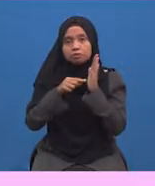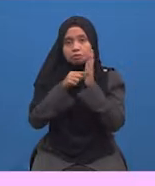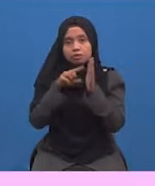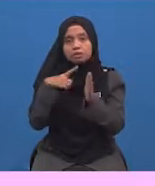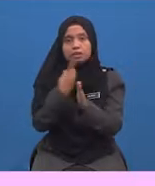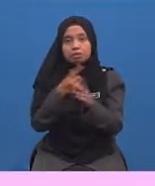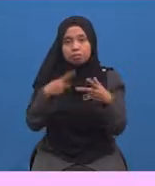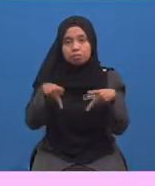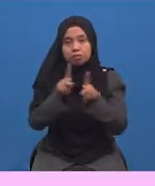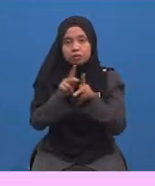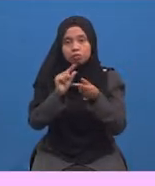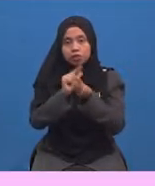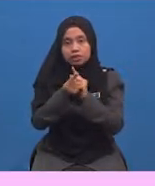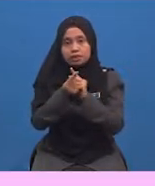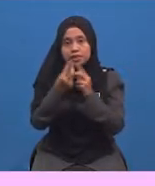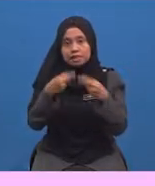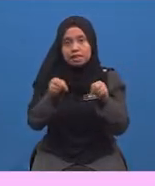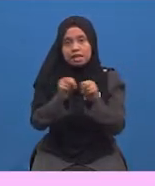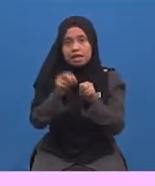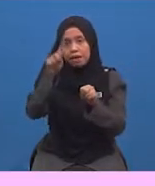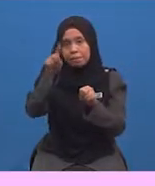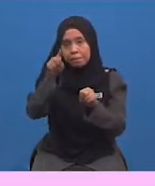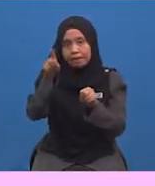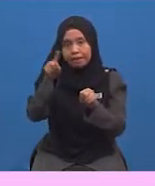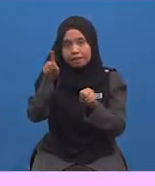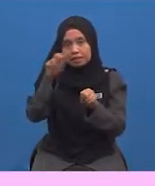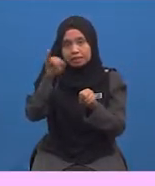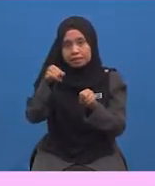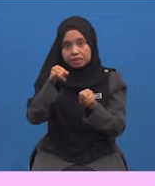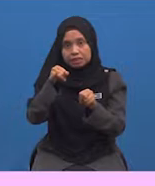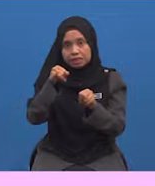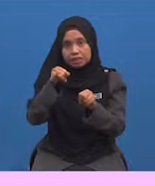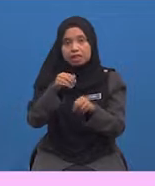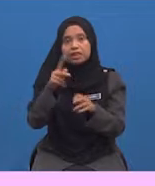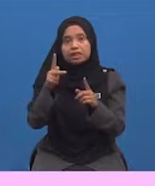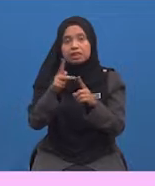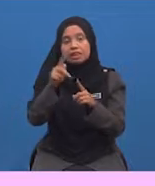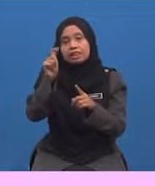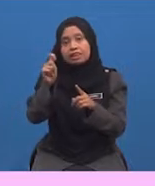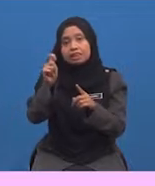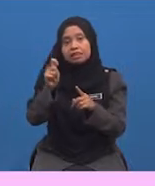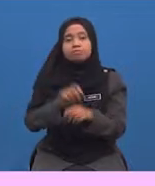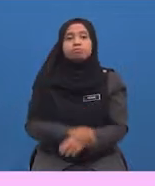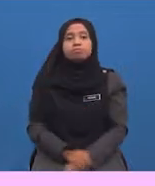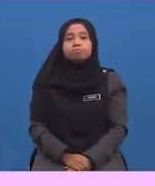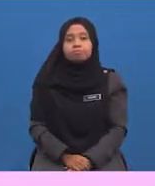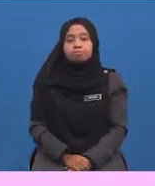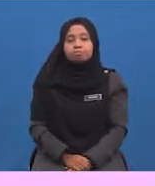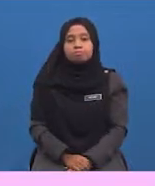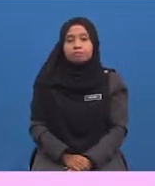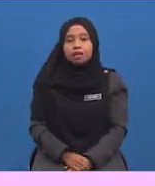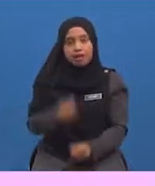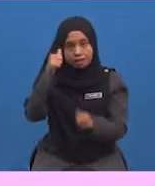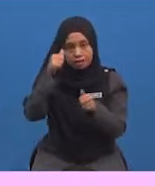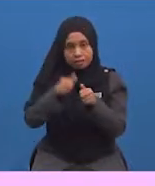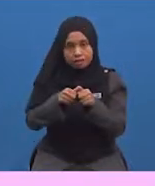perlu menggantikan nilai pi, j dan t ke dalam rumus isi padu silinder.